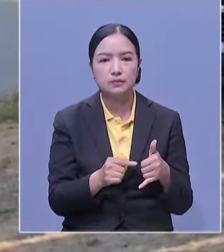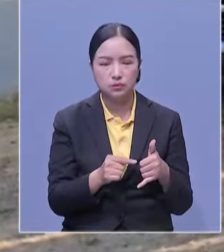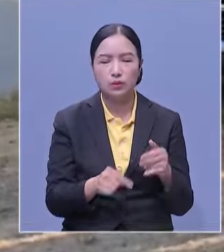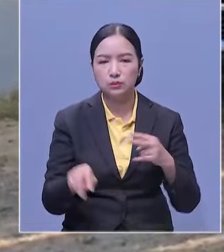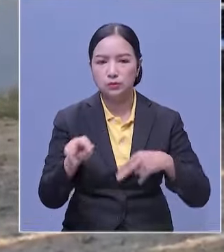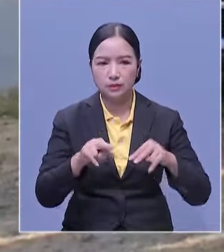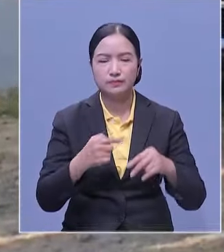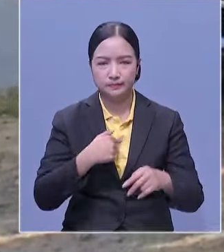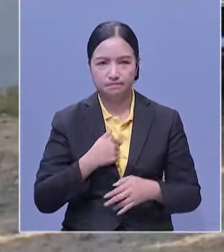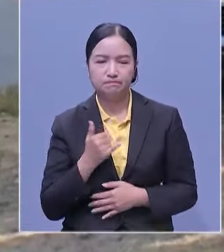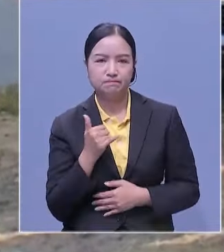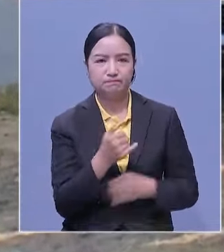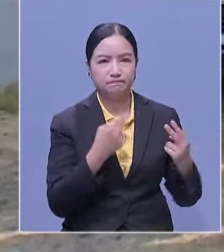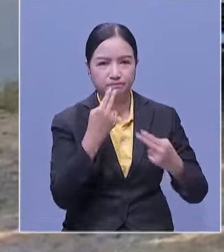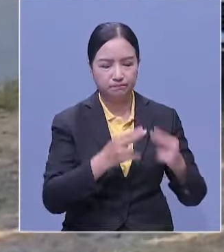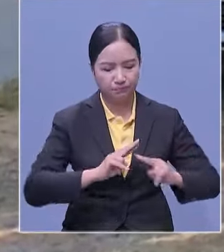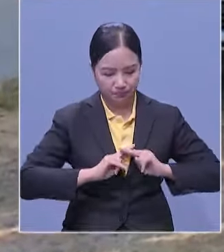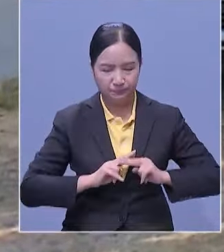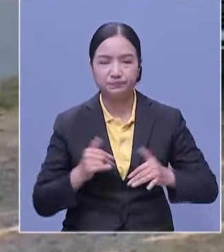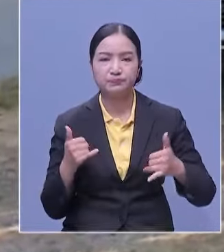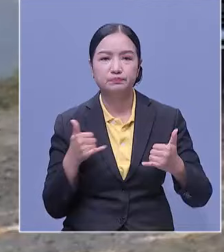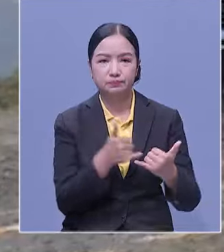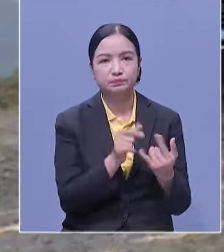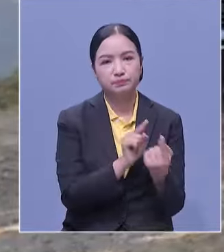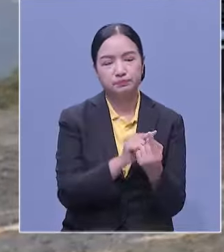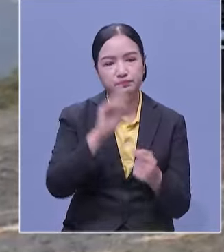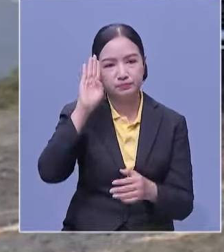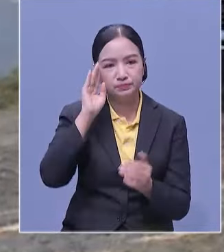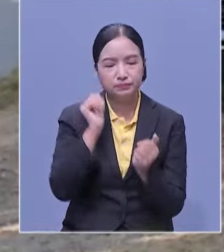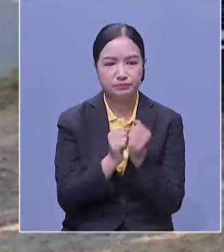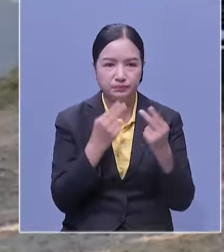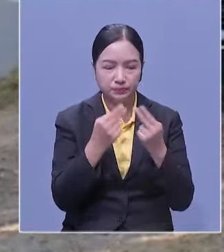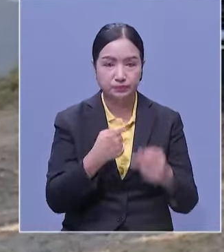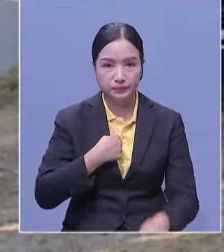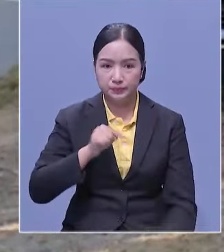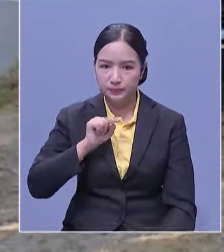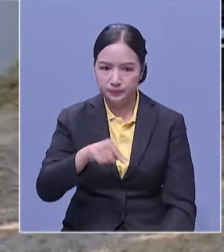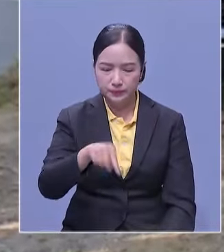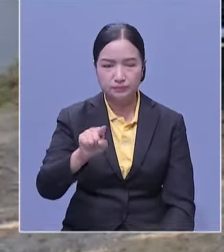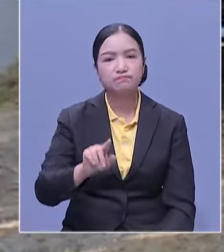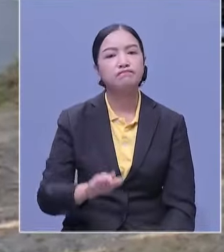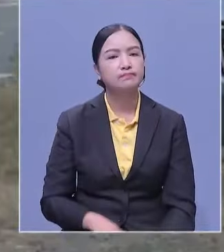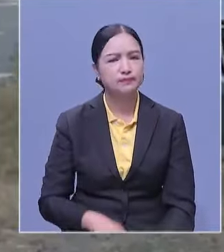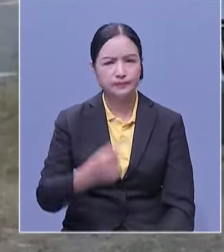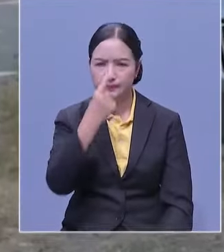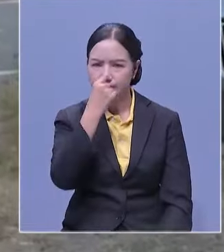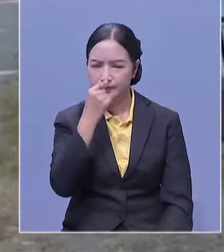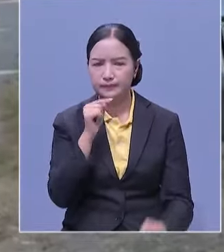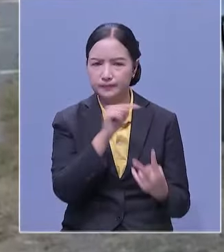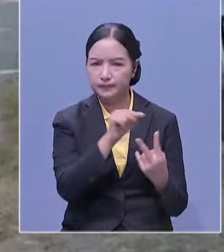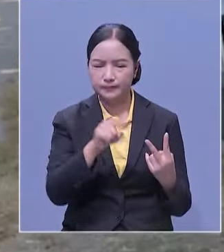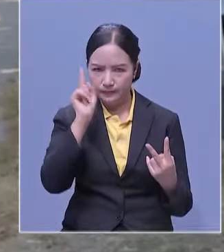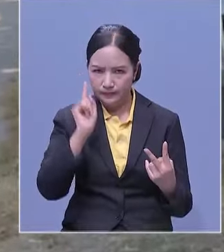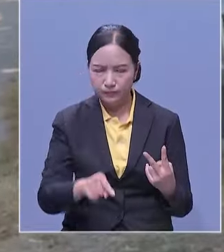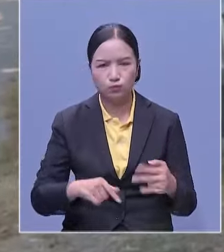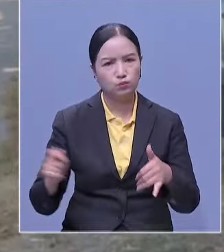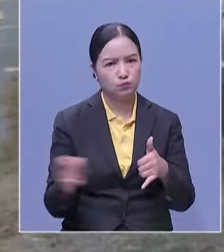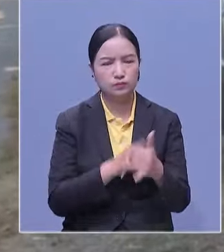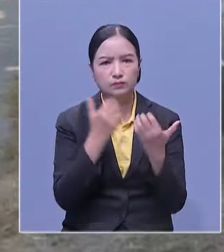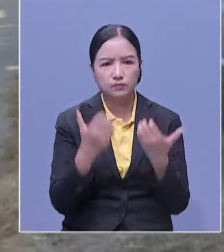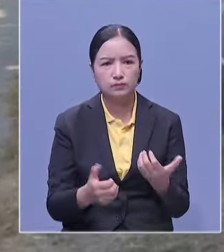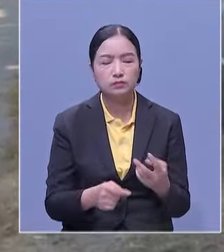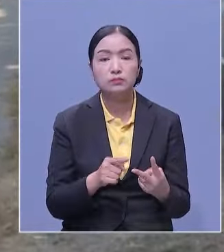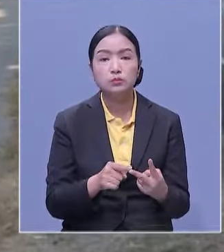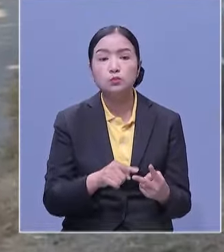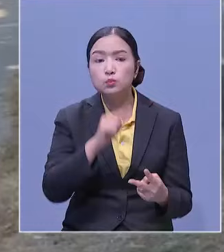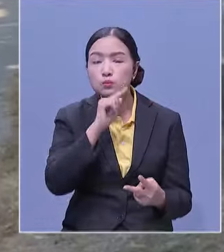อีกครั้งด้วยตัวเองแล้วก็ย้ำอีกครั้งนี่ตอนท้ายโพสต์บอกว่าเสั่งการให้เพิกถอนวีซ่าดำเนินคดีเด็ดขาดหลังจบคดี